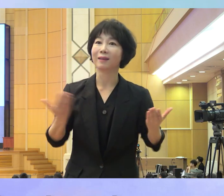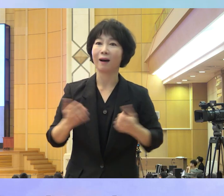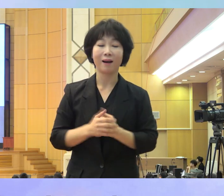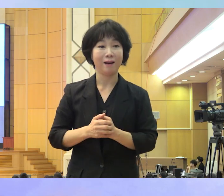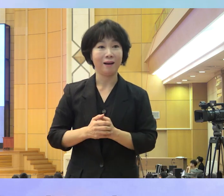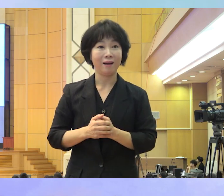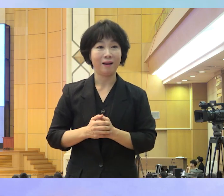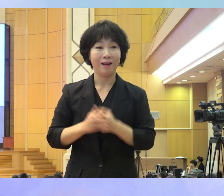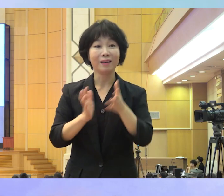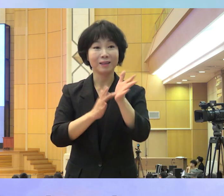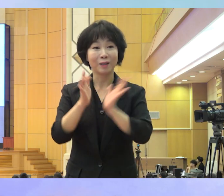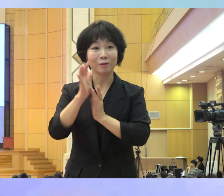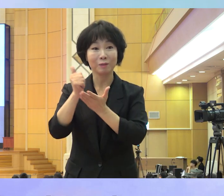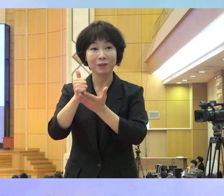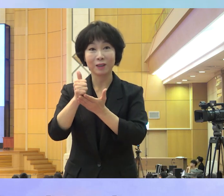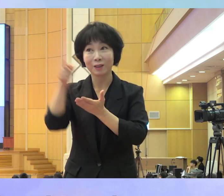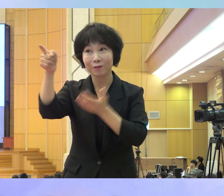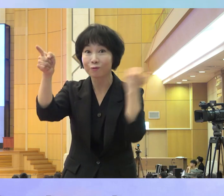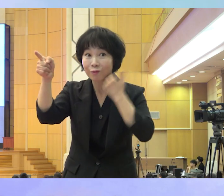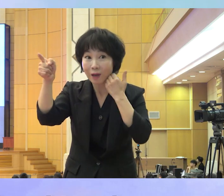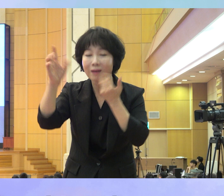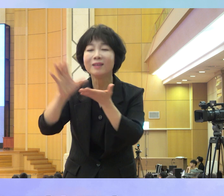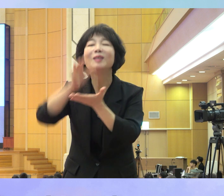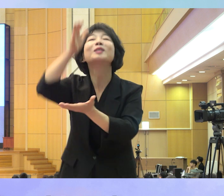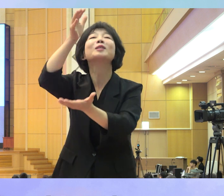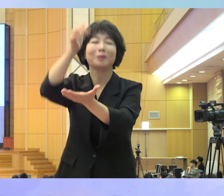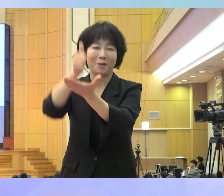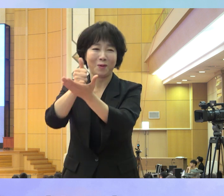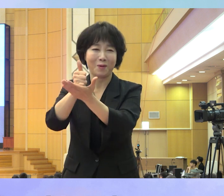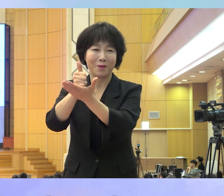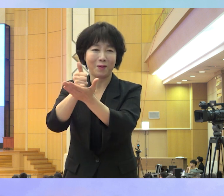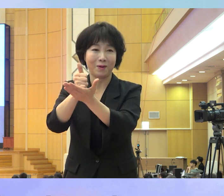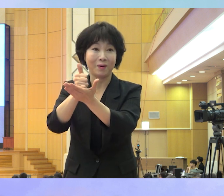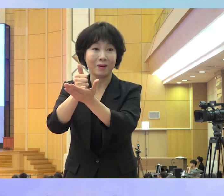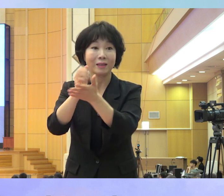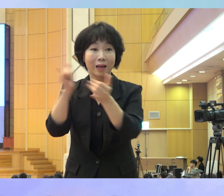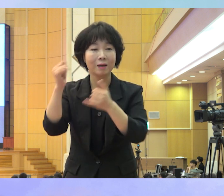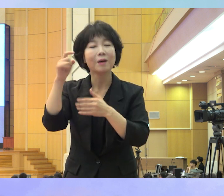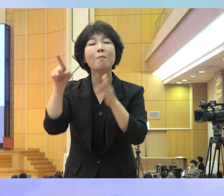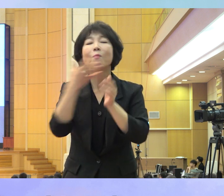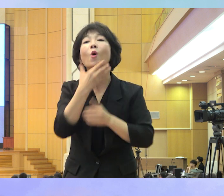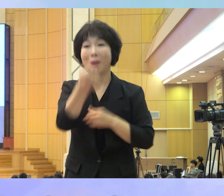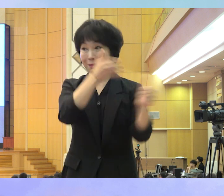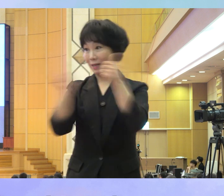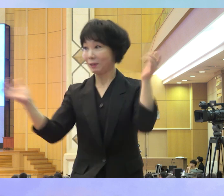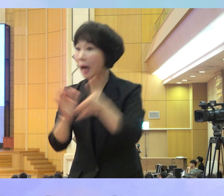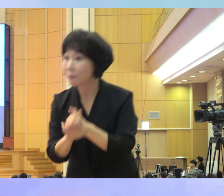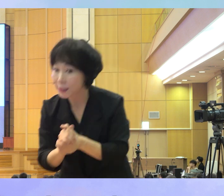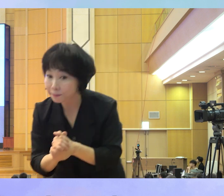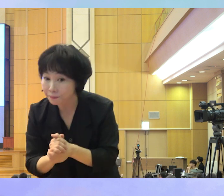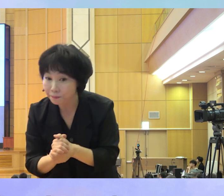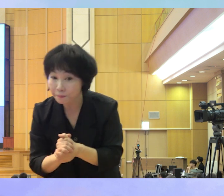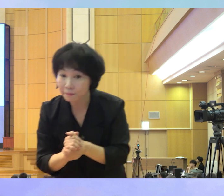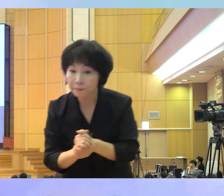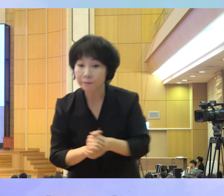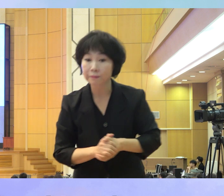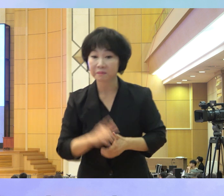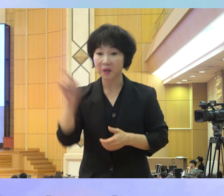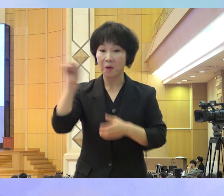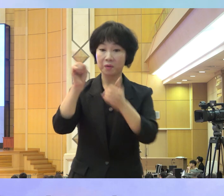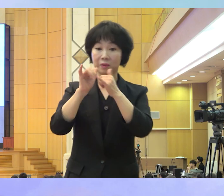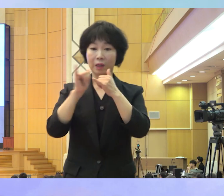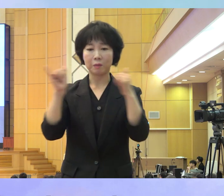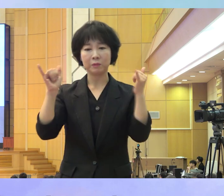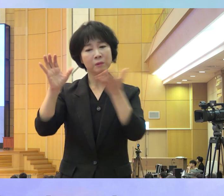그리스도라고 들려지는 귀는 복이 있을지어다. 41절 보니까 어떤 사람은 그리스도라며 어떤